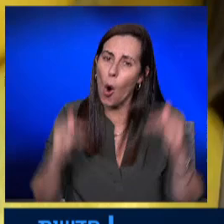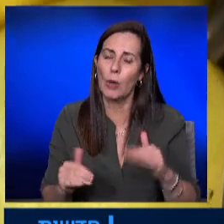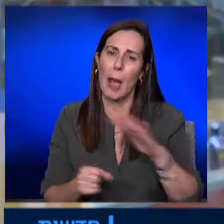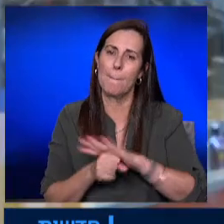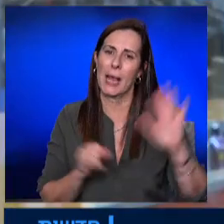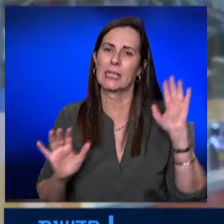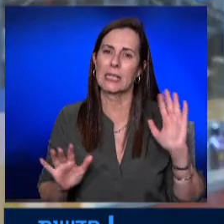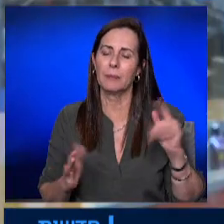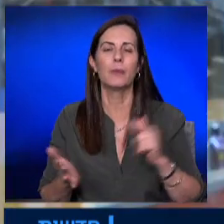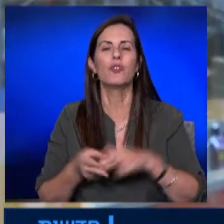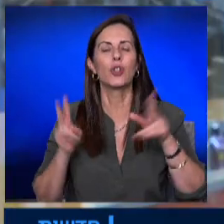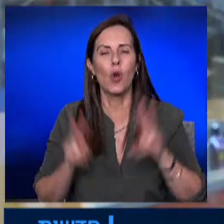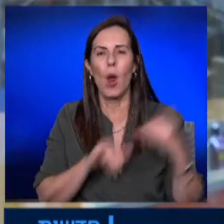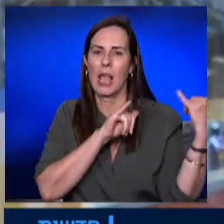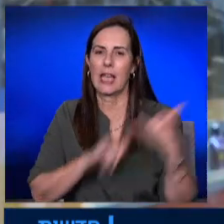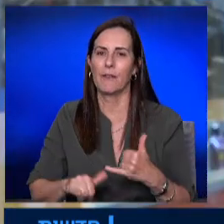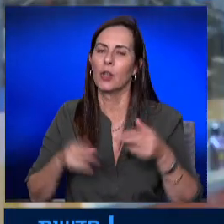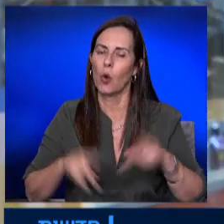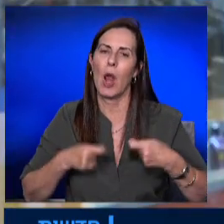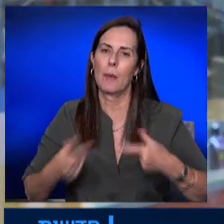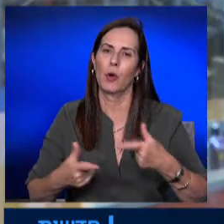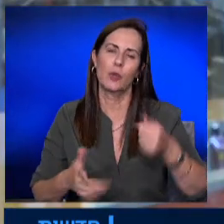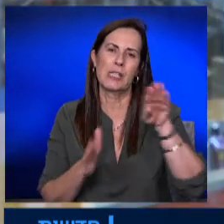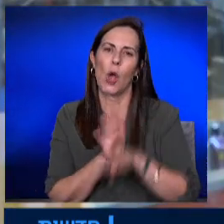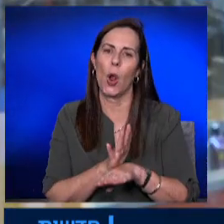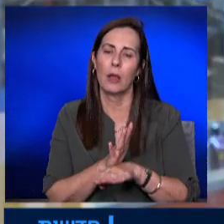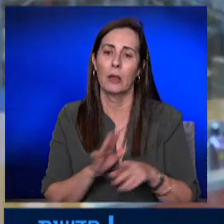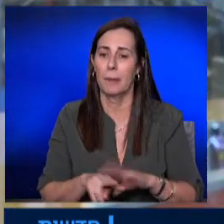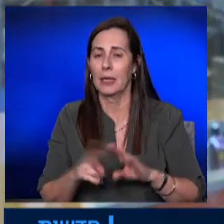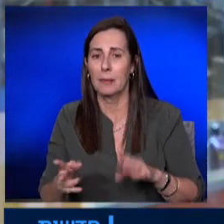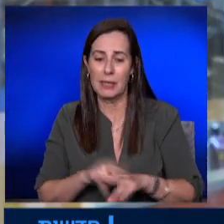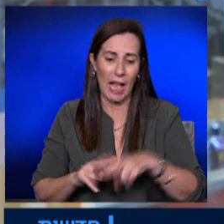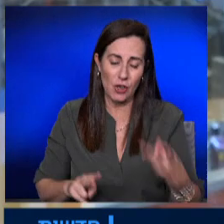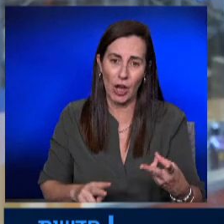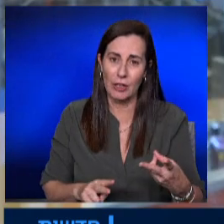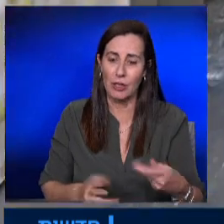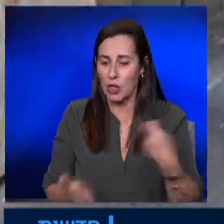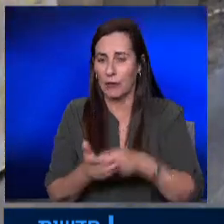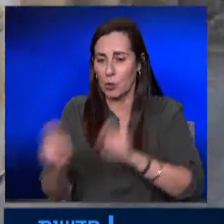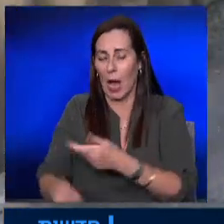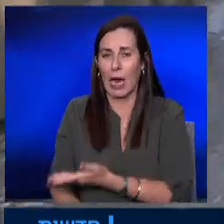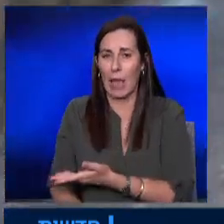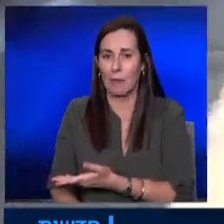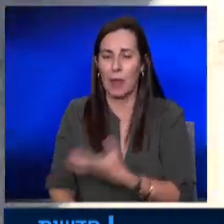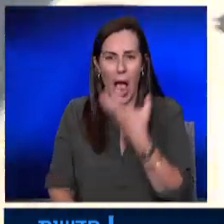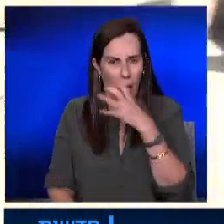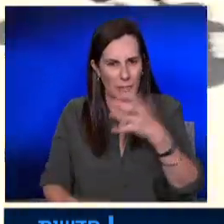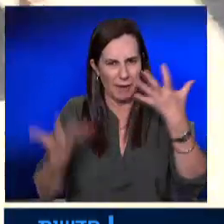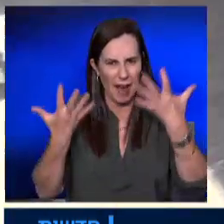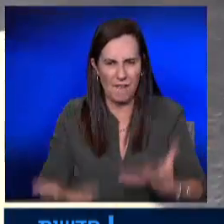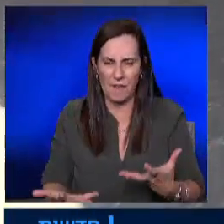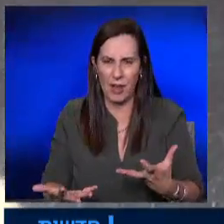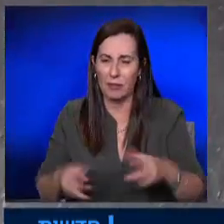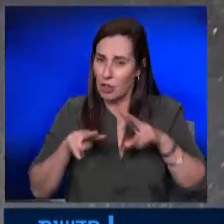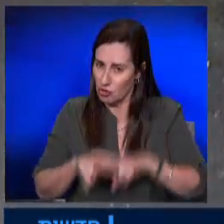המכסים כדי שנוכל לייבא ושנוכל למכור יותר בזול, מצד אחד, ומצד שני, שיפצו את החקלאי. החמסין הכבד צפוי